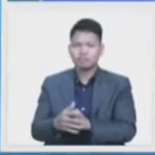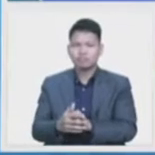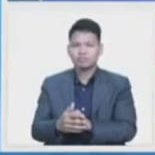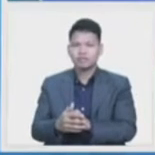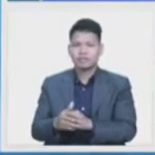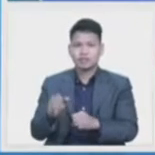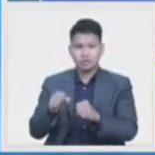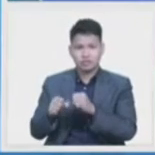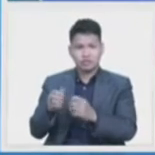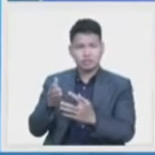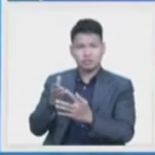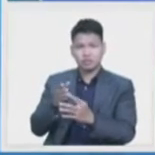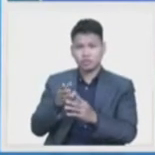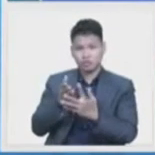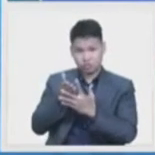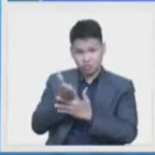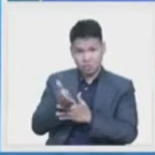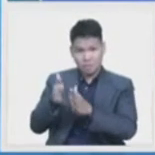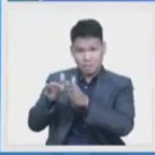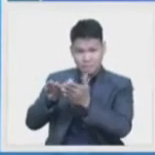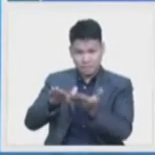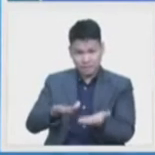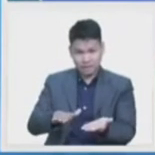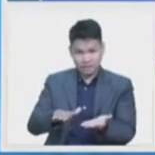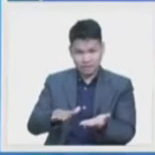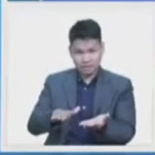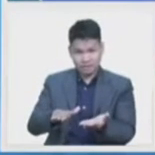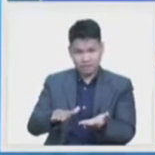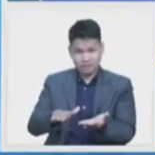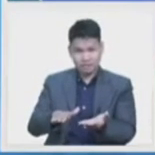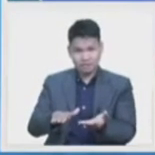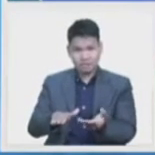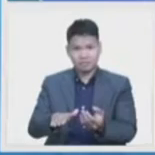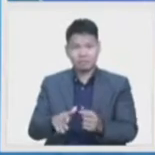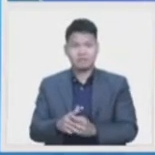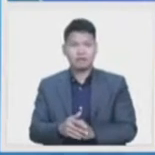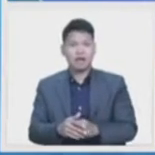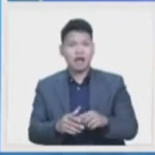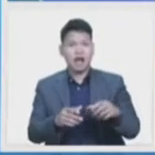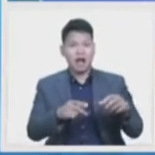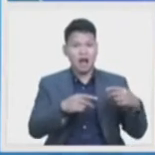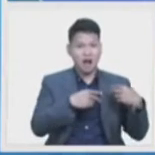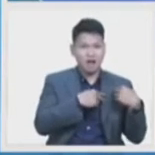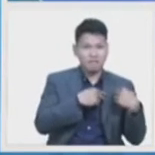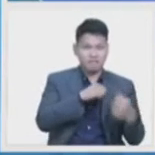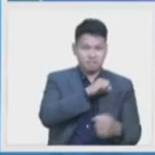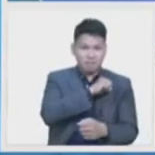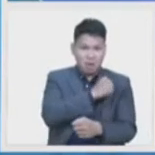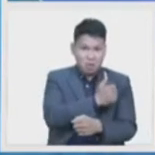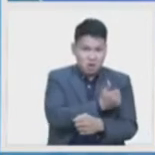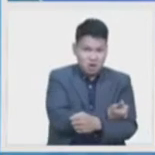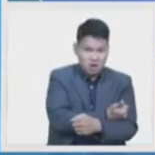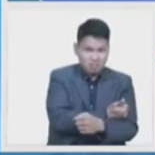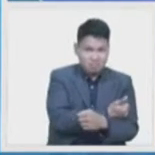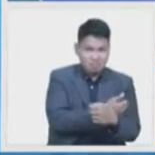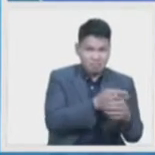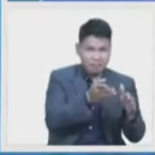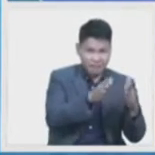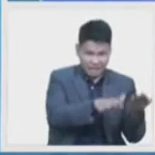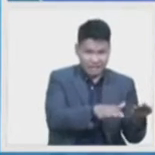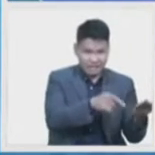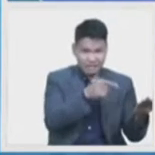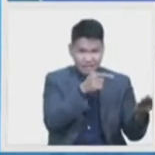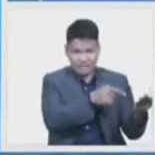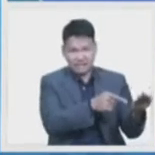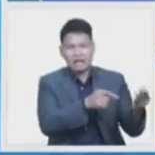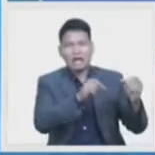Aron pinaagi sa kamatayon, malaglag niya ang may gahum sa kamatayon. Nga sa ato pa,